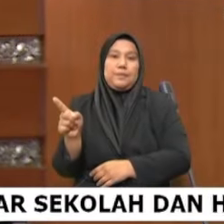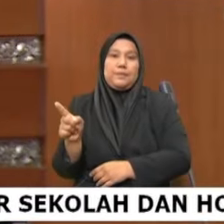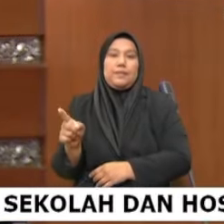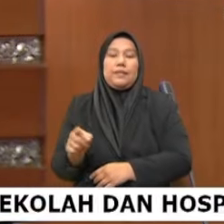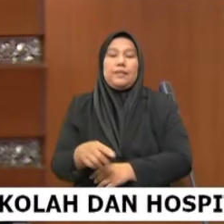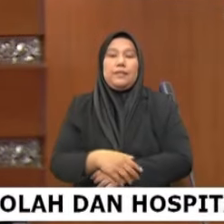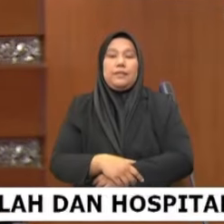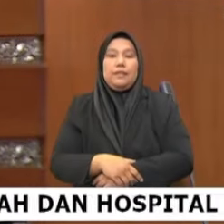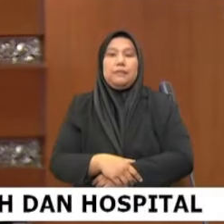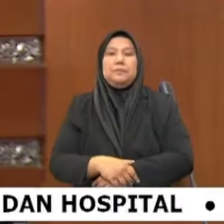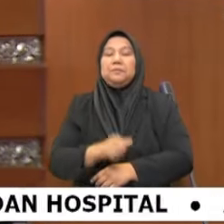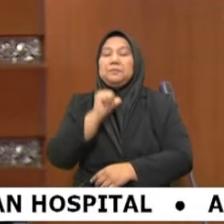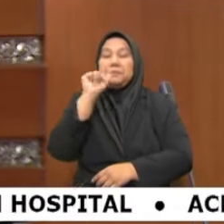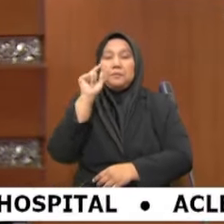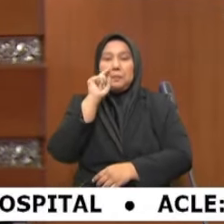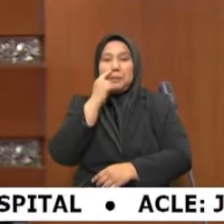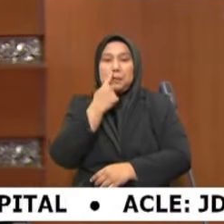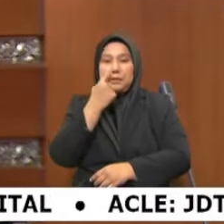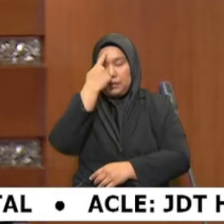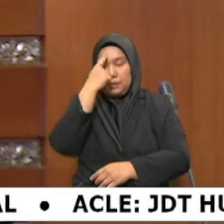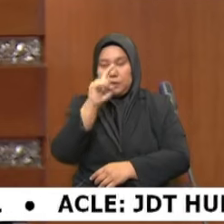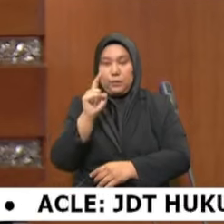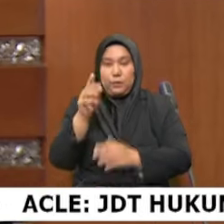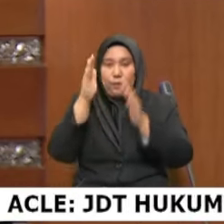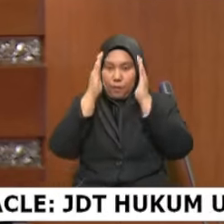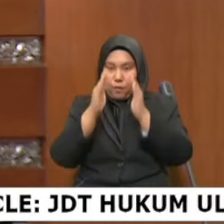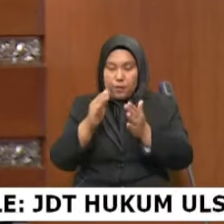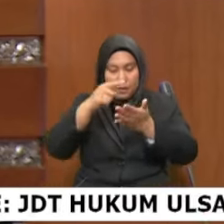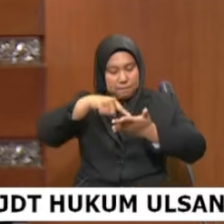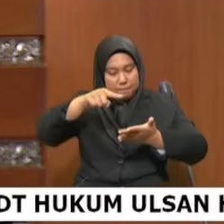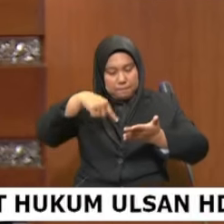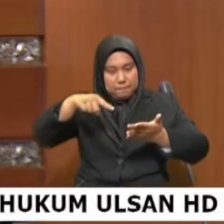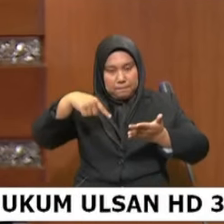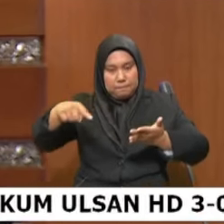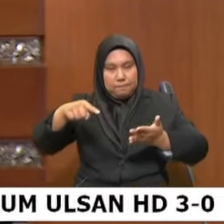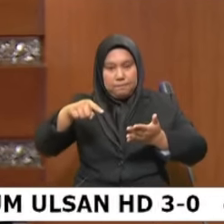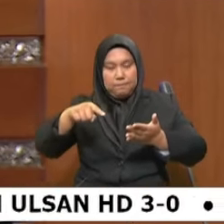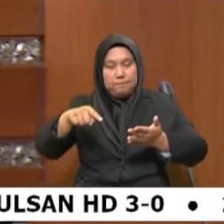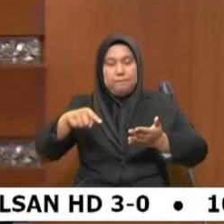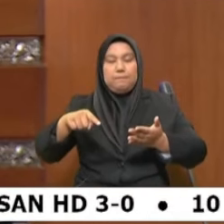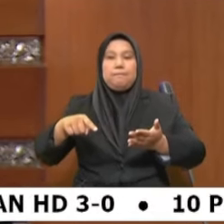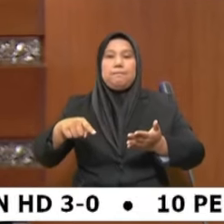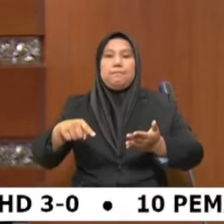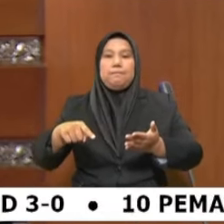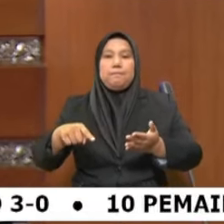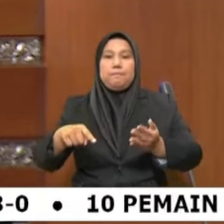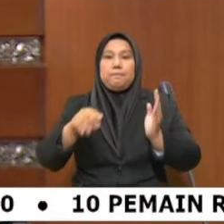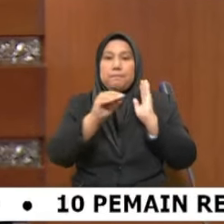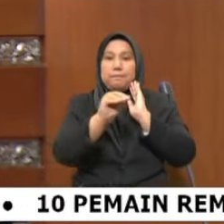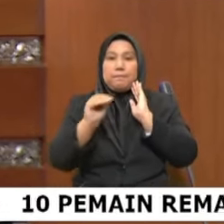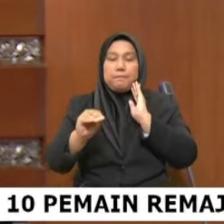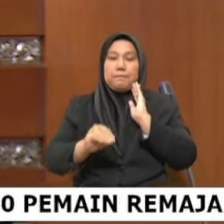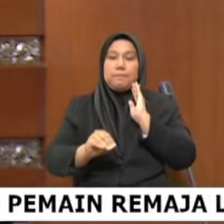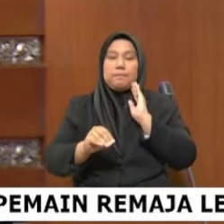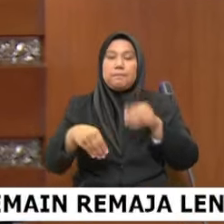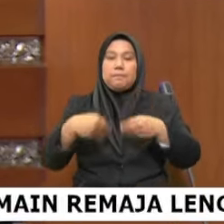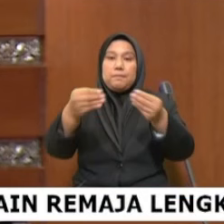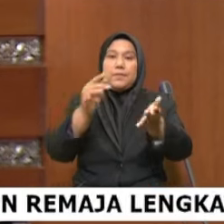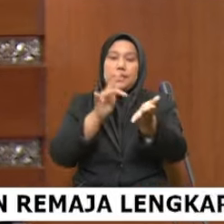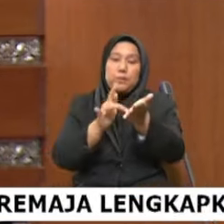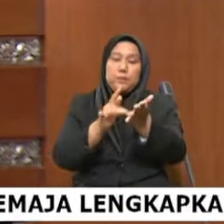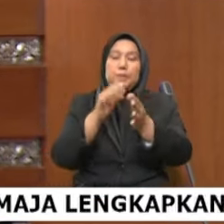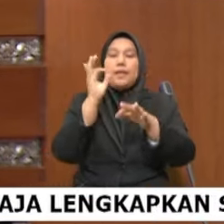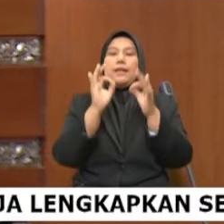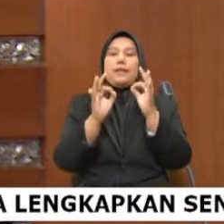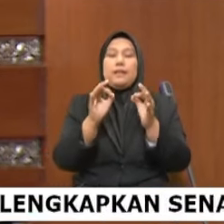jemu memberikan perhatian untuk memberi pemeriksaan kepada kita dan memberi ubat-ubat sekiranya kita tidak